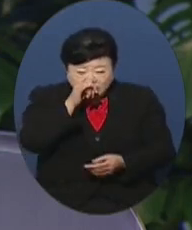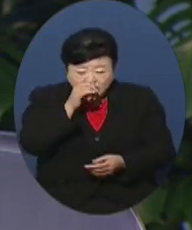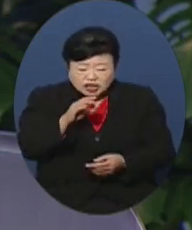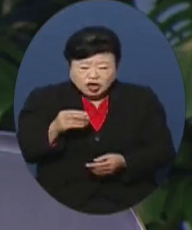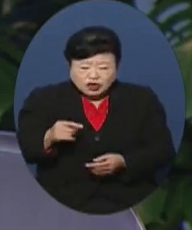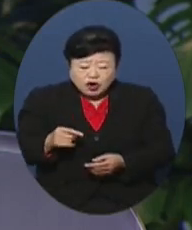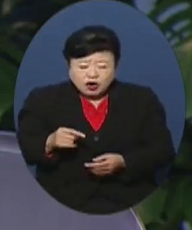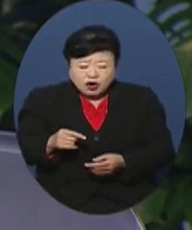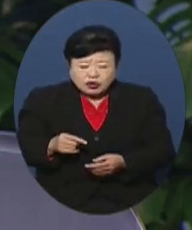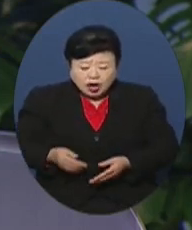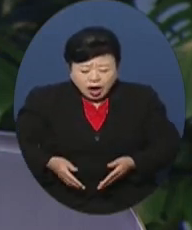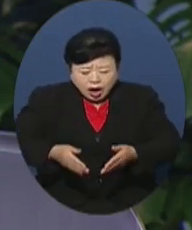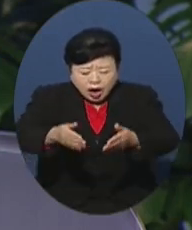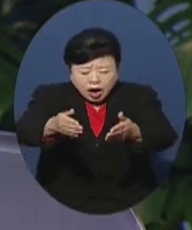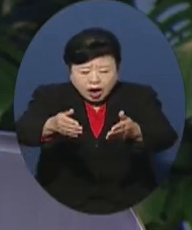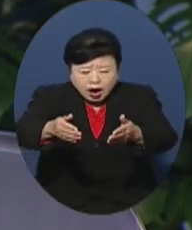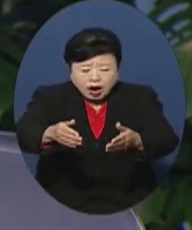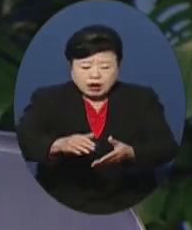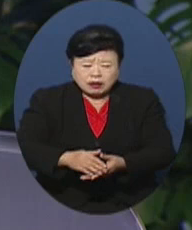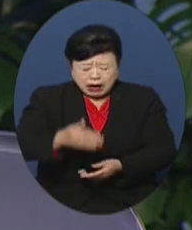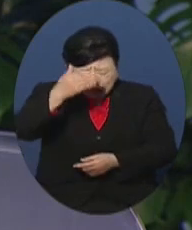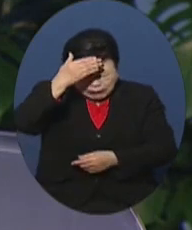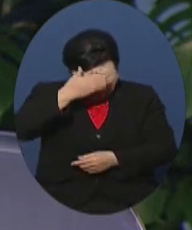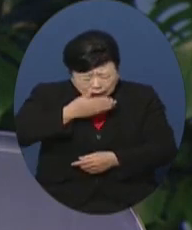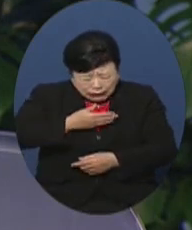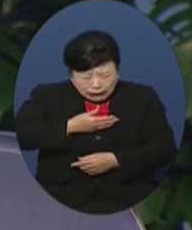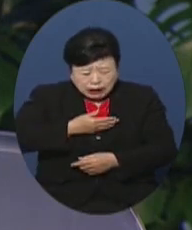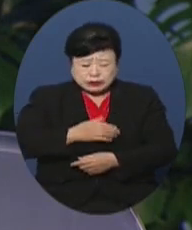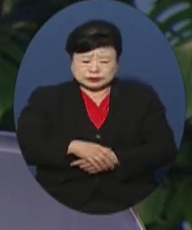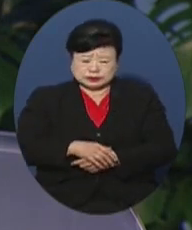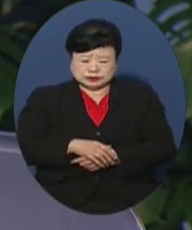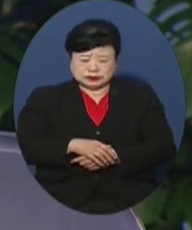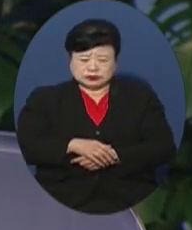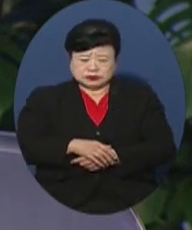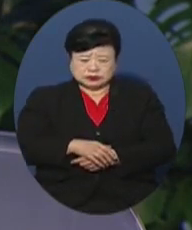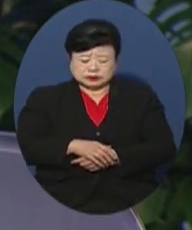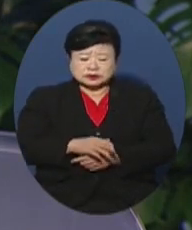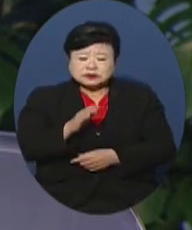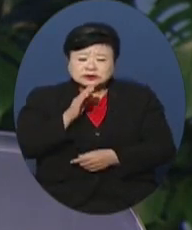터널은 아무리 어둡고 캄캄하고 끝이 보이지 않아도